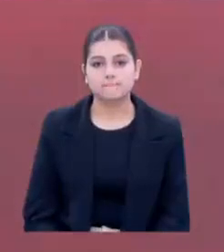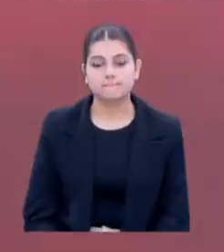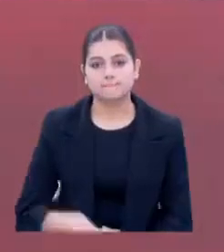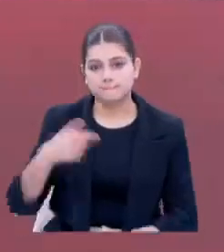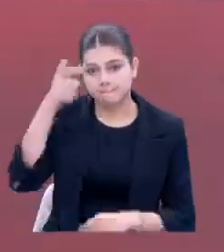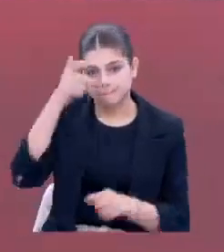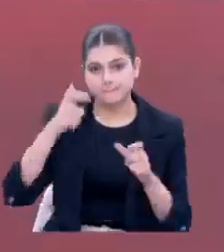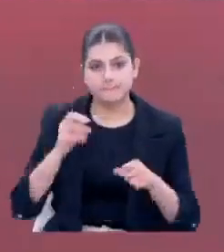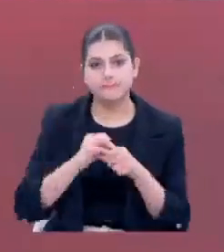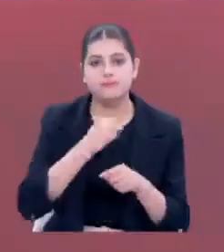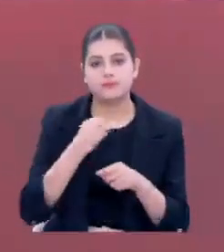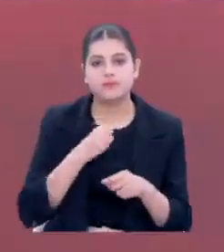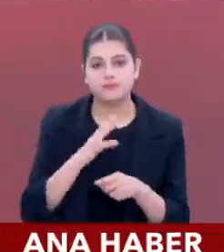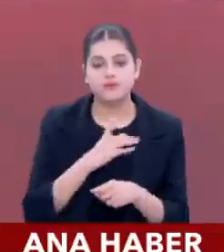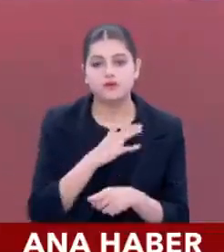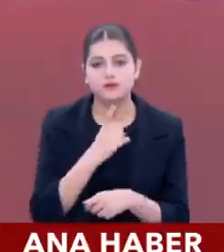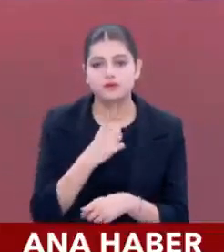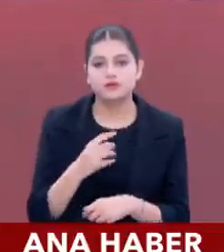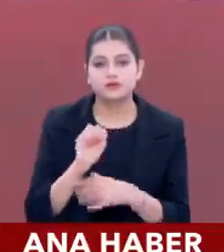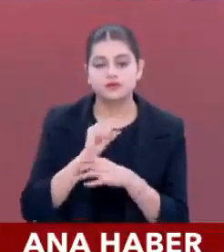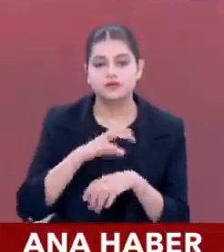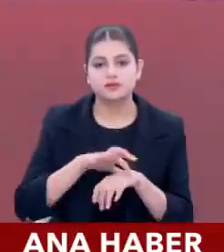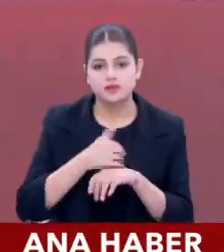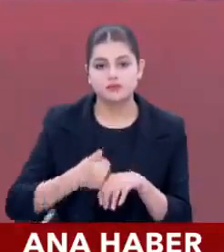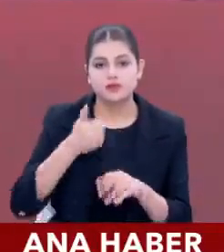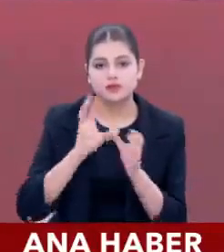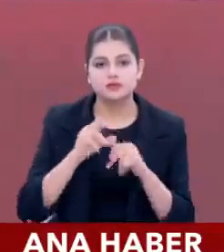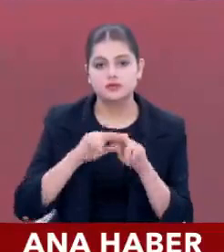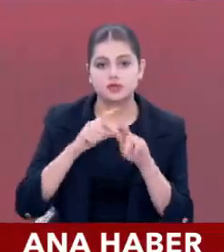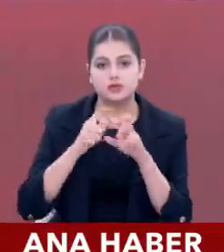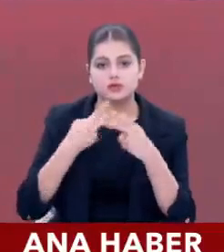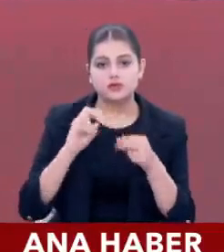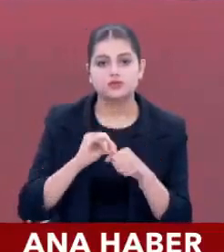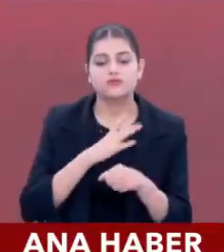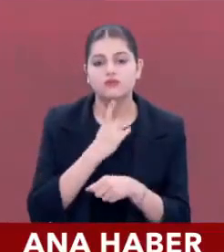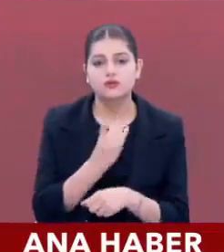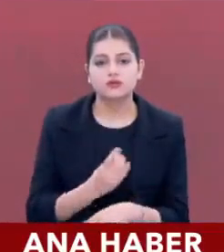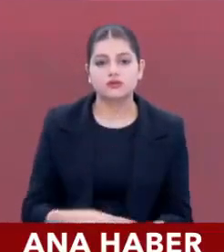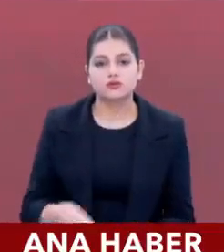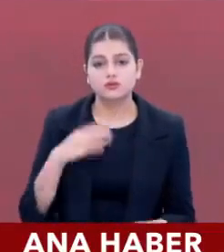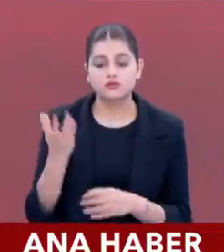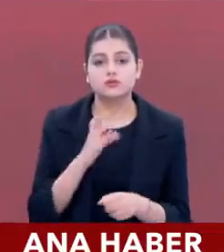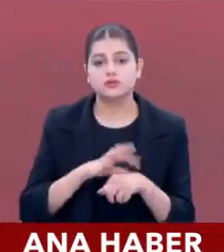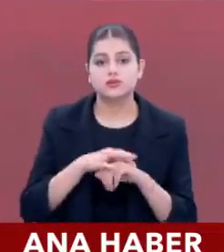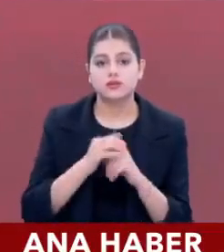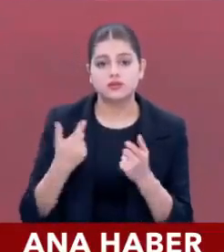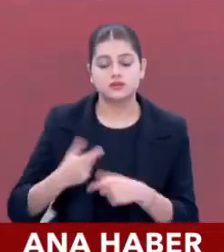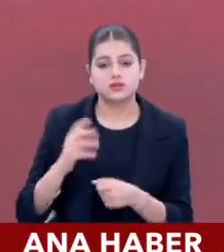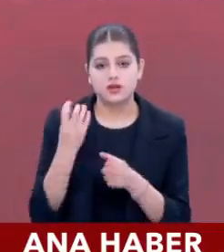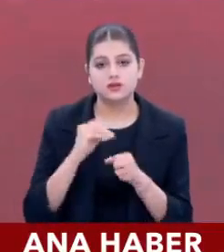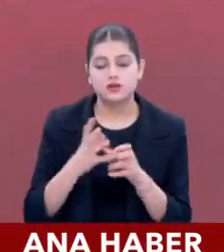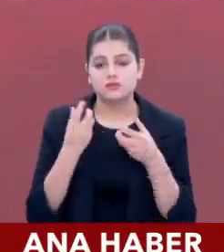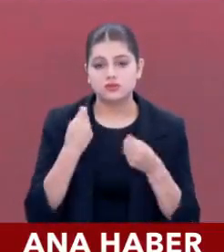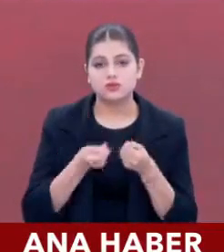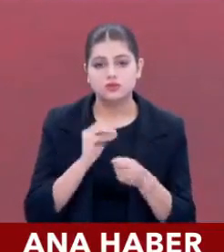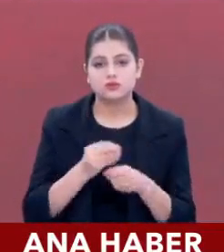Türkiye'de doktor var yani Sağlık Bakanlığı yeterince kadro açıyor Aslında çokça sağlık personeli de alıyor